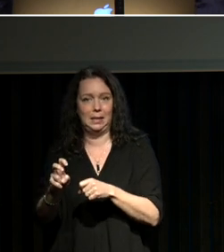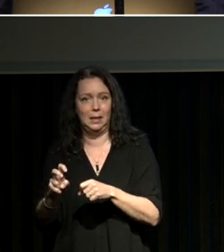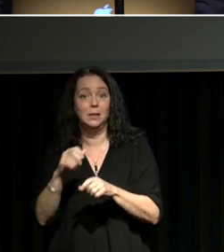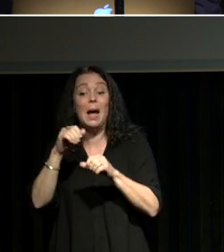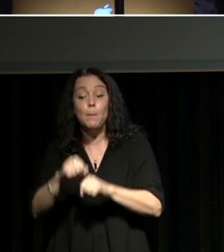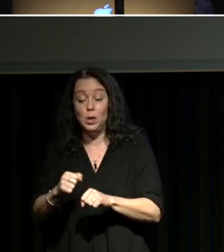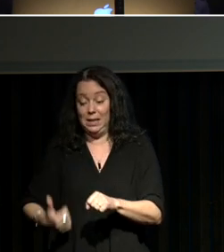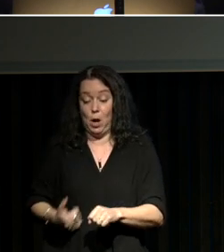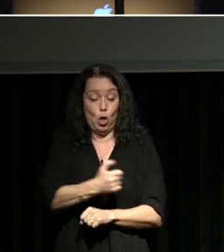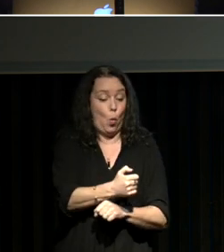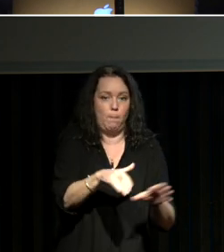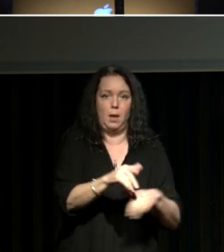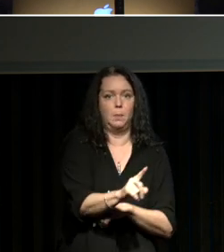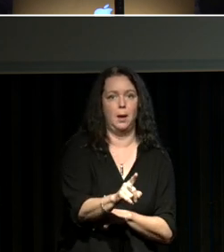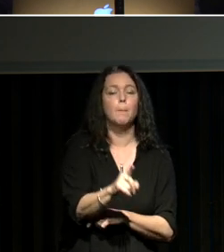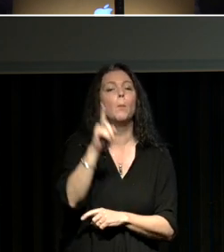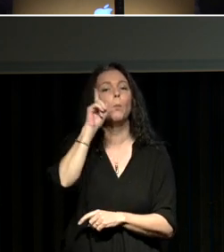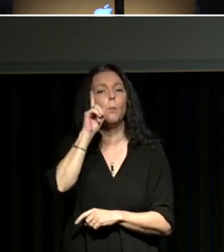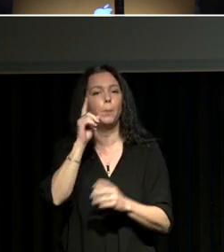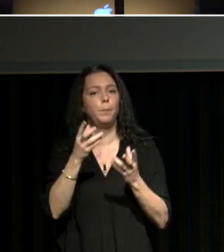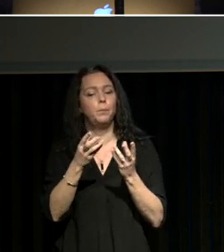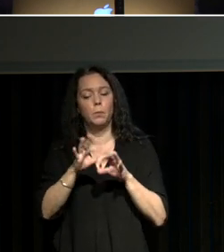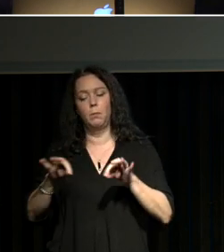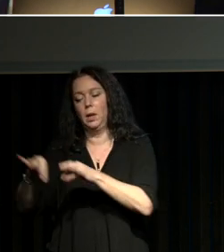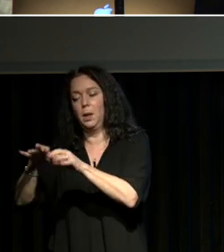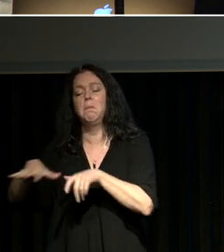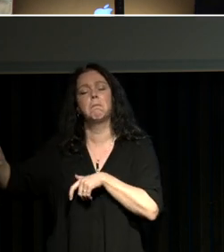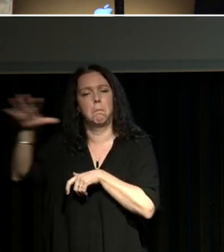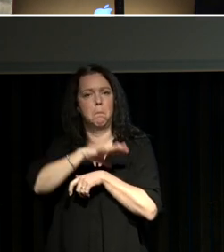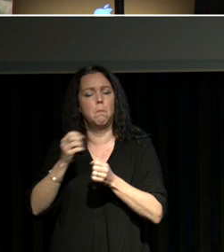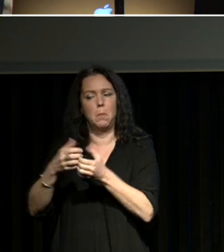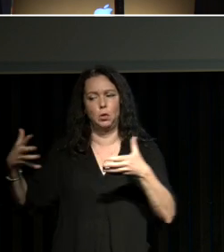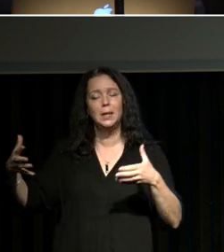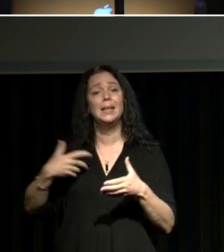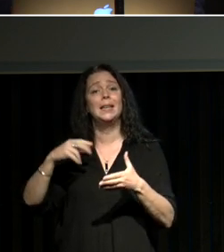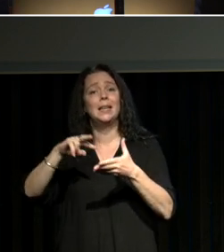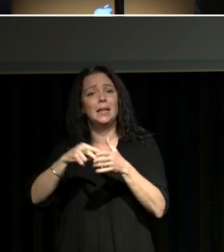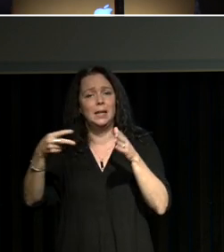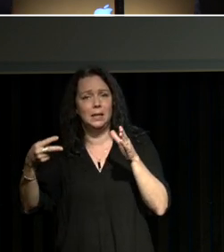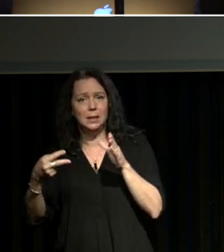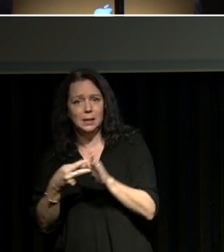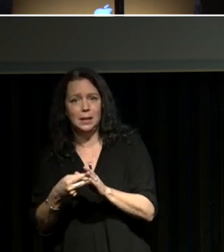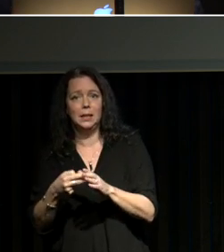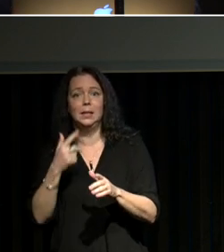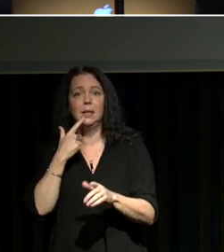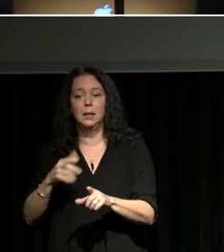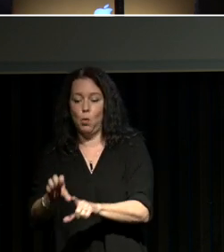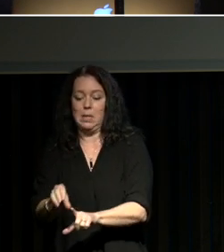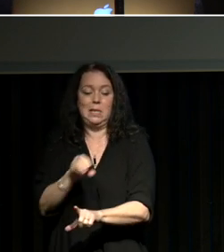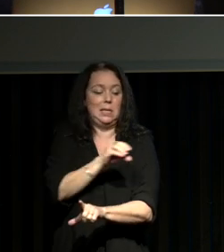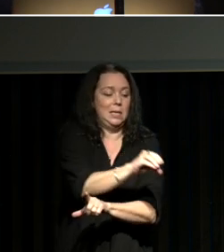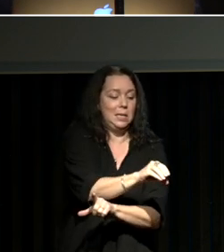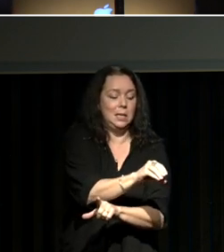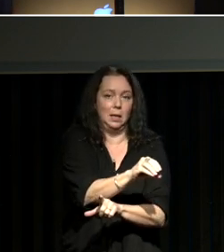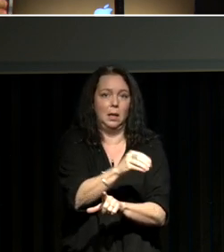fonction. Pourquoi? Parce que dans beaucoup de pays, des techniques de réhabilitation ex vivo des organes ne sont pas mises en